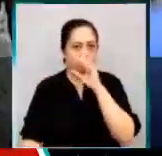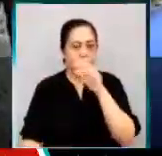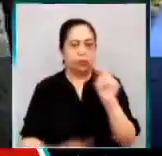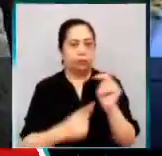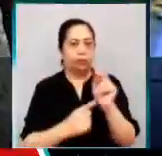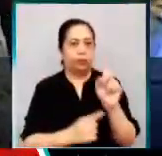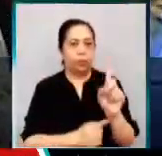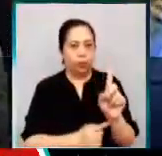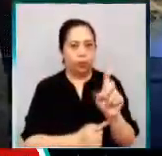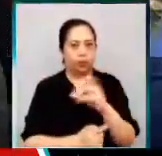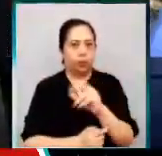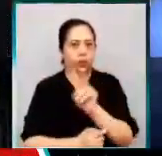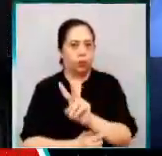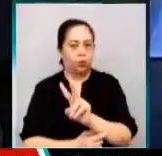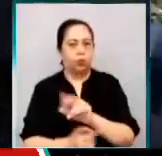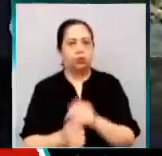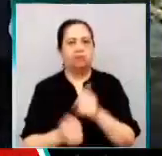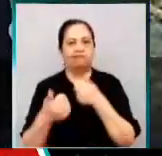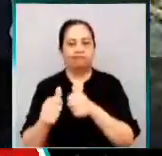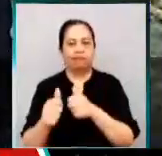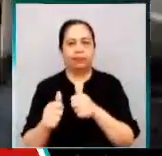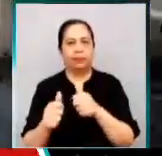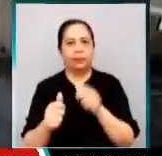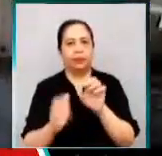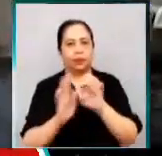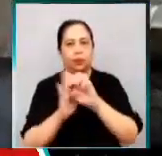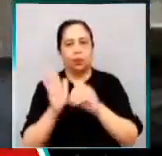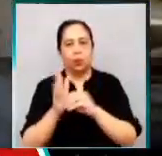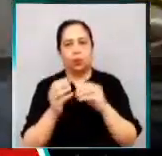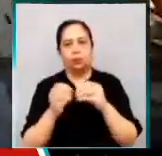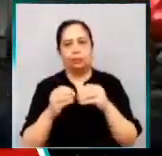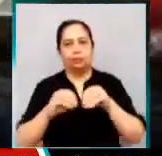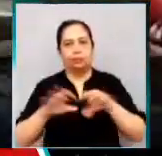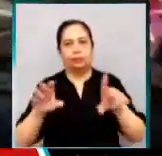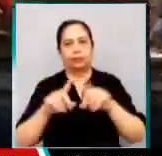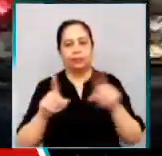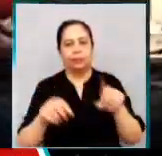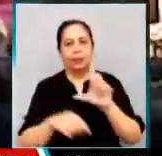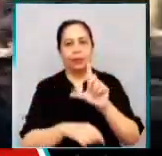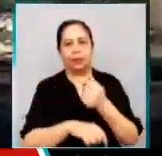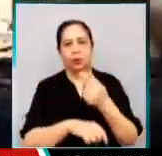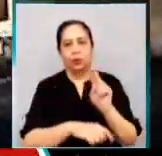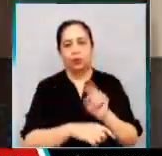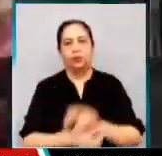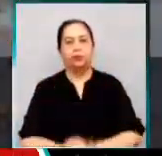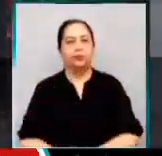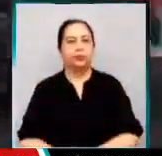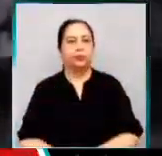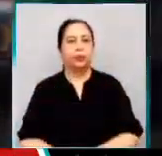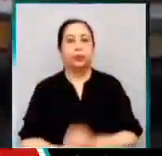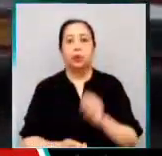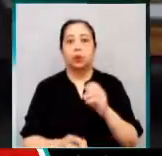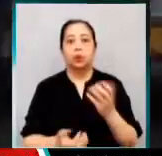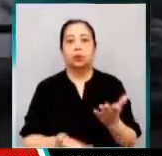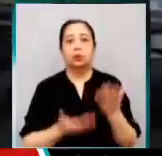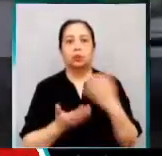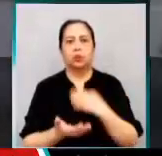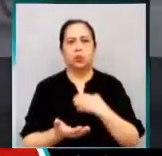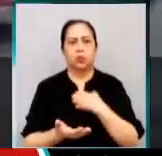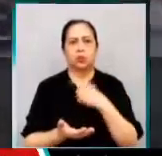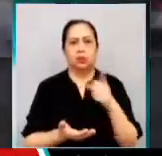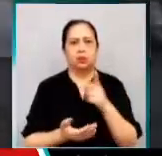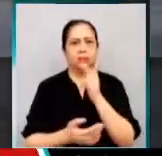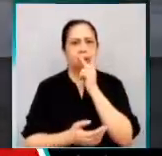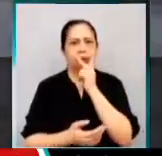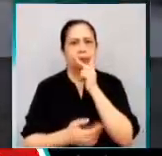2. Alinsunod yan sa executive order na pinalabas ng lokal na pamahalaan. Kaya inirereklamo ang isang private cemetery